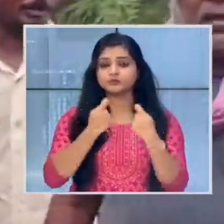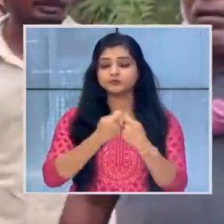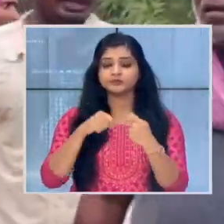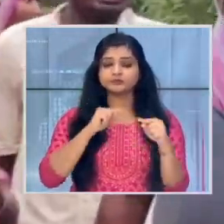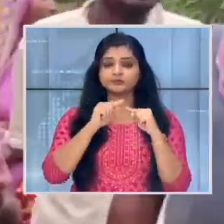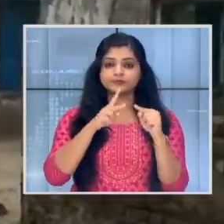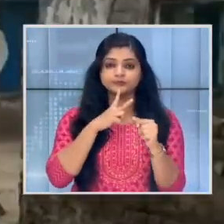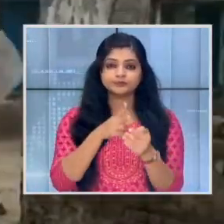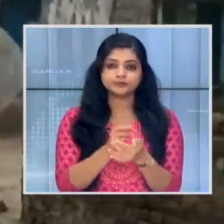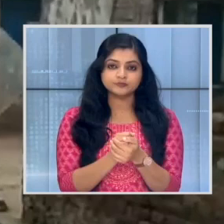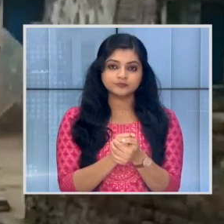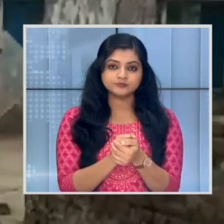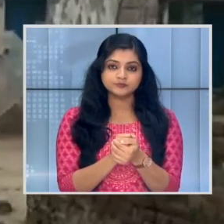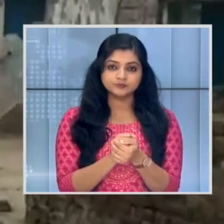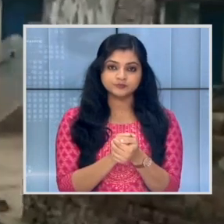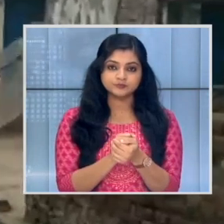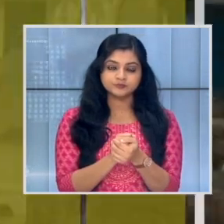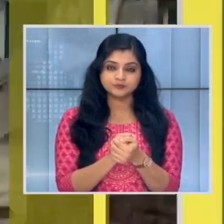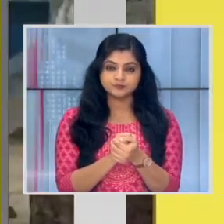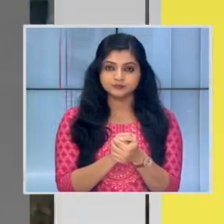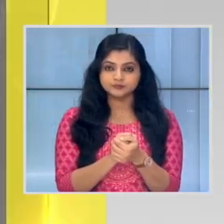അധികാരി പ്രതികരിച്ചു. 24 ഡൽഹി.